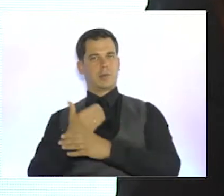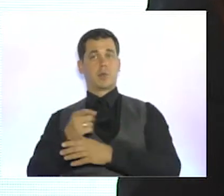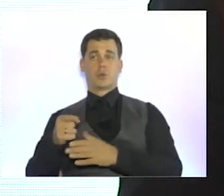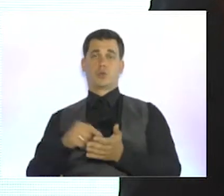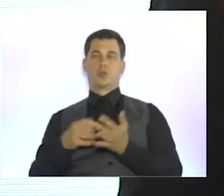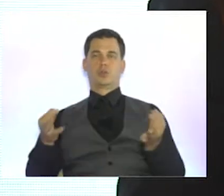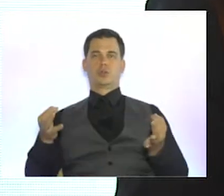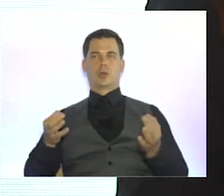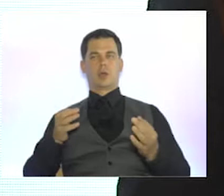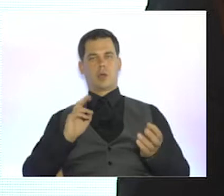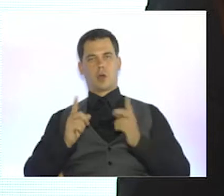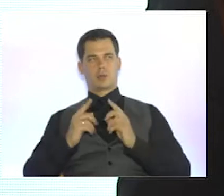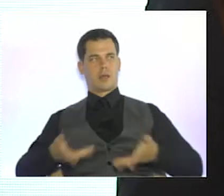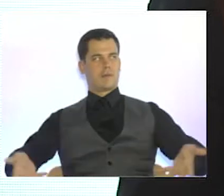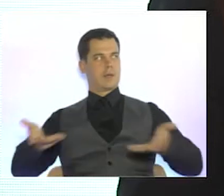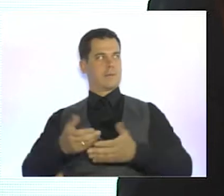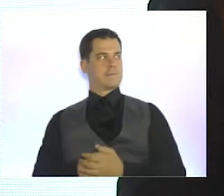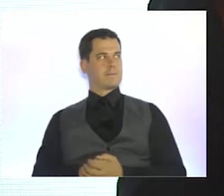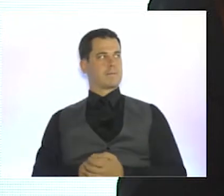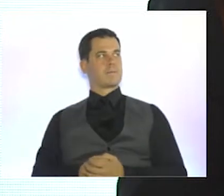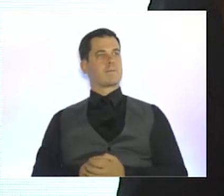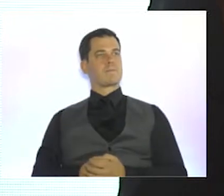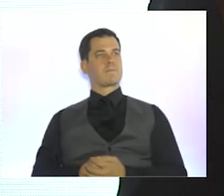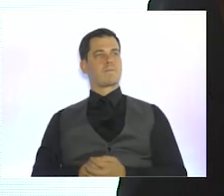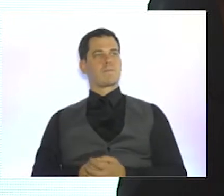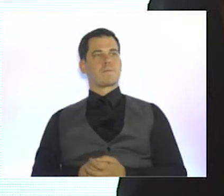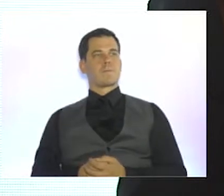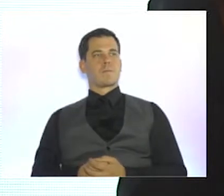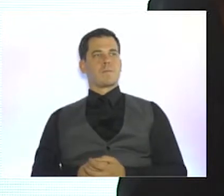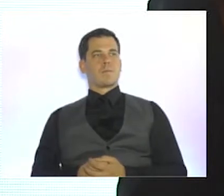dzisiaj już od jakiegoś czasu mówimy.